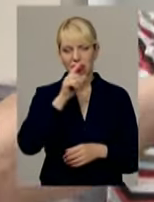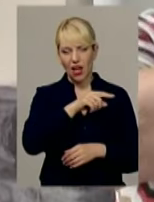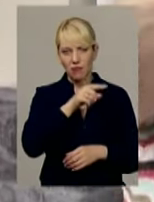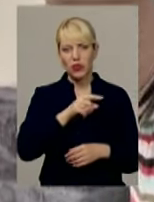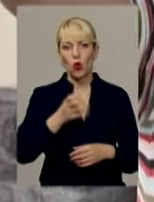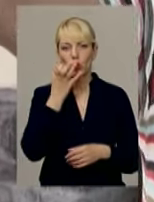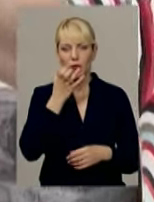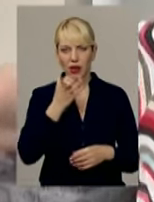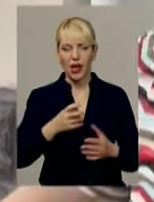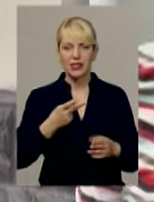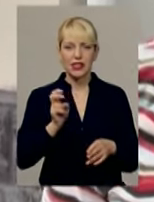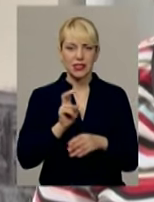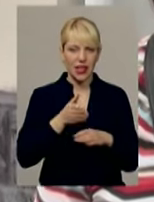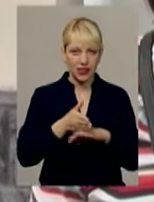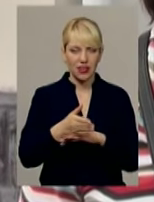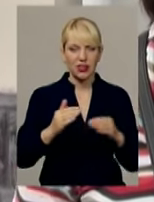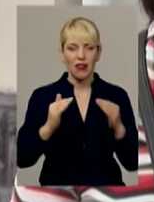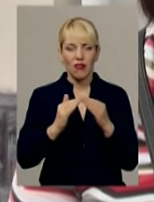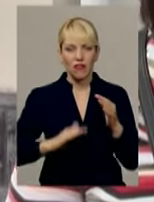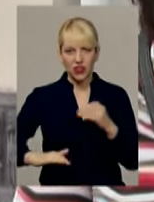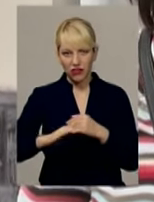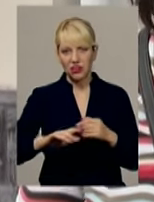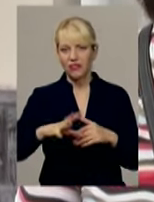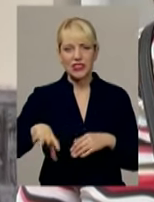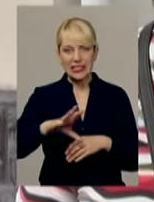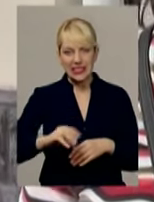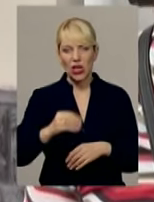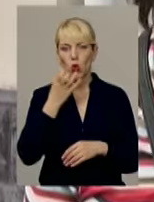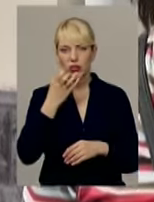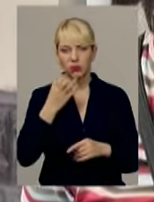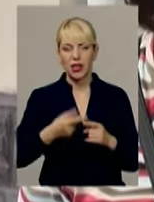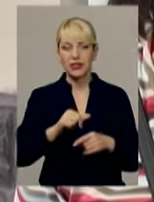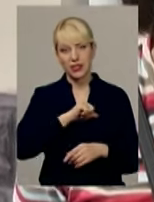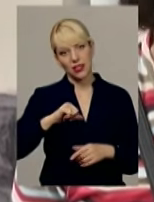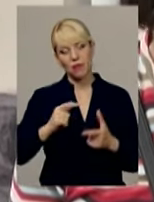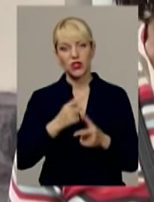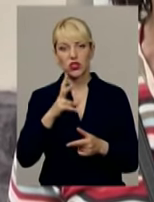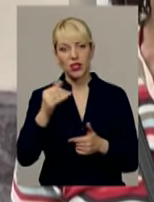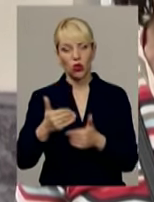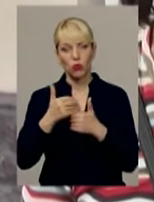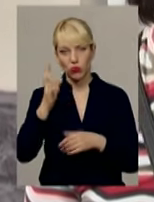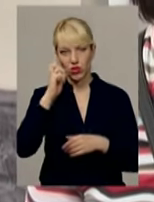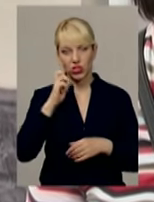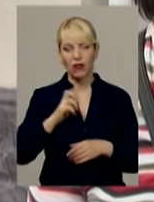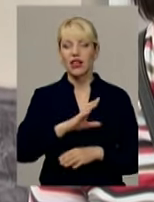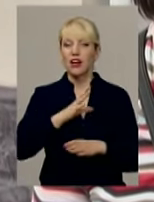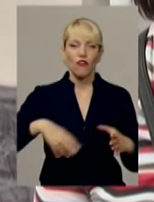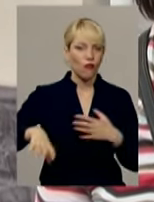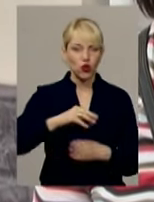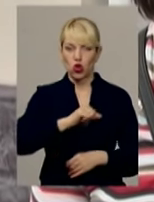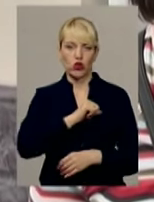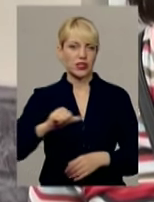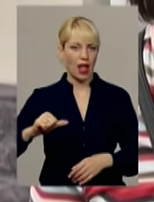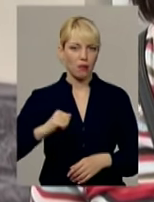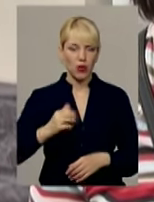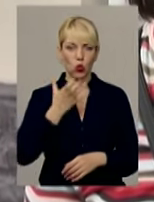Зайдете в двір, всі утепляються. Самі утепляються чи за допомогою держав? Самі, самі, все самі. А чи знаєте,